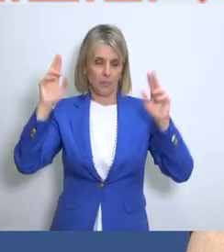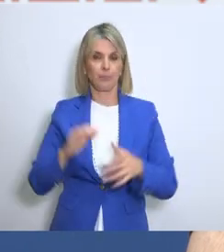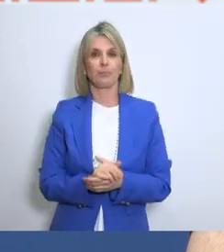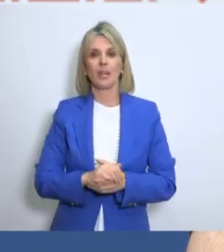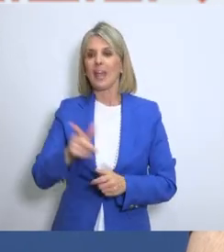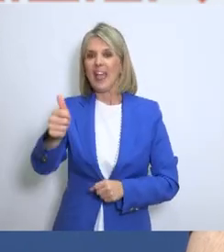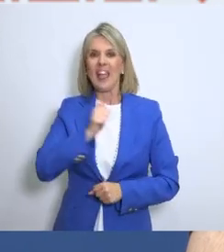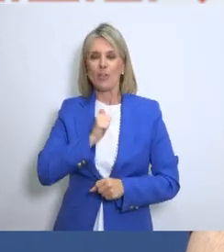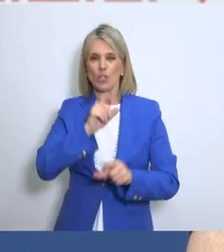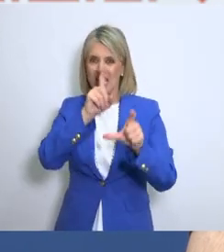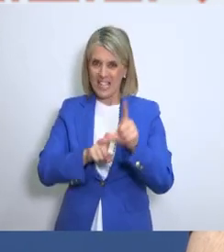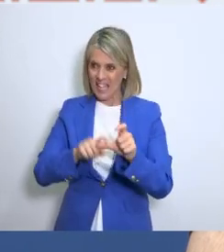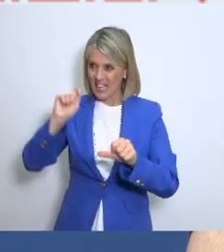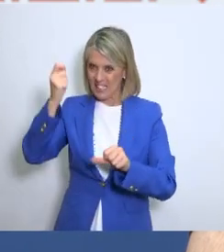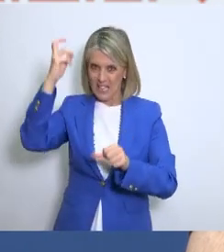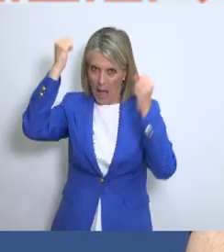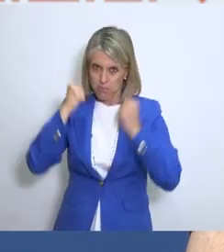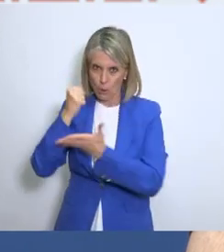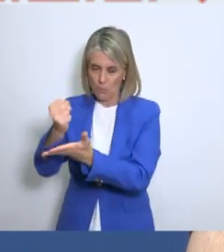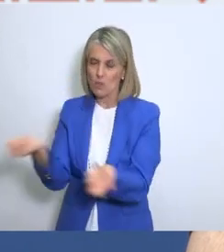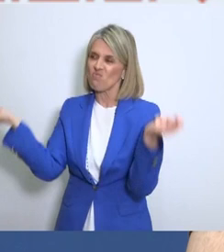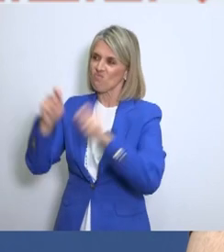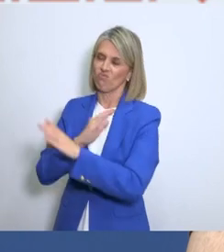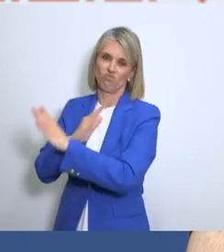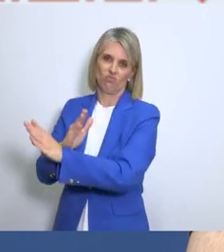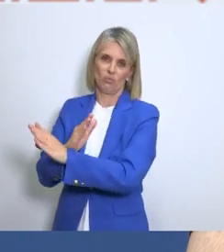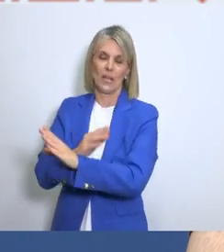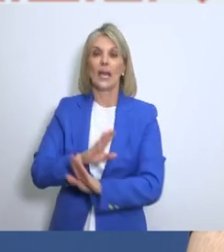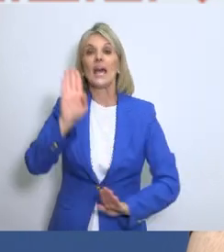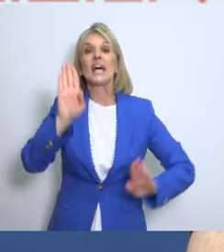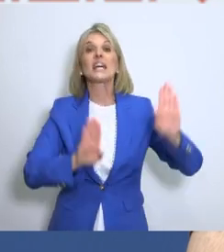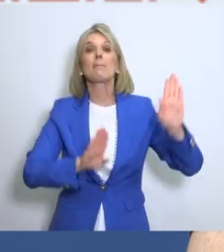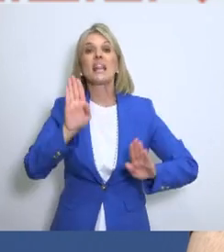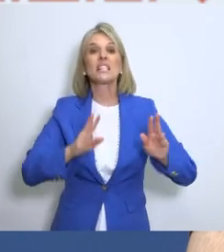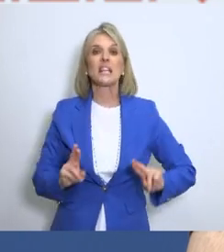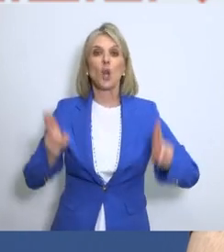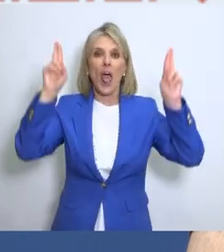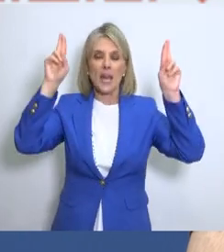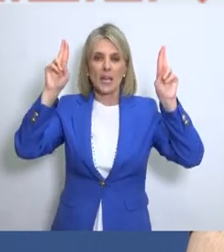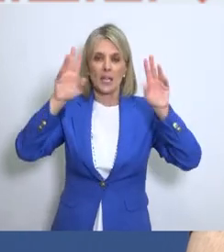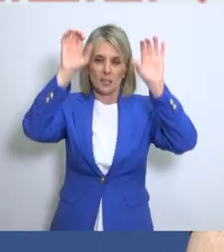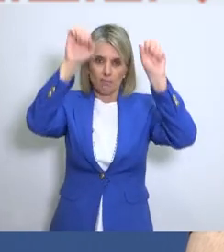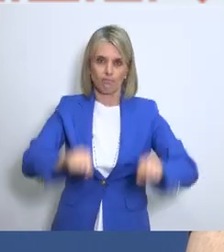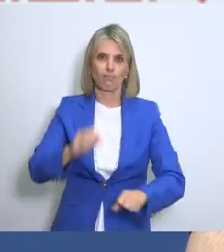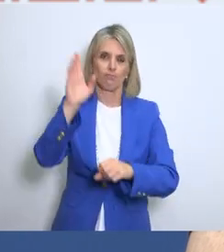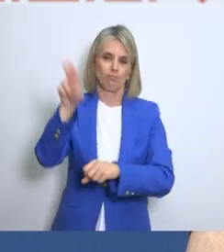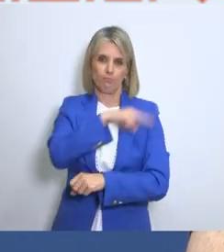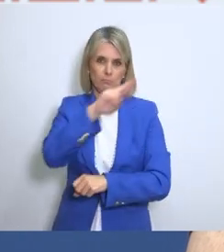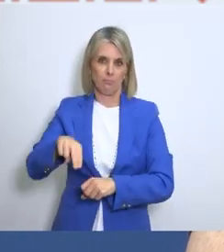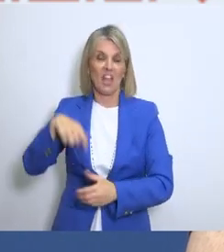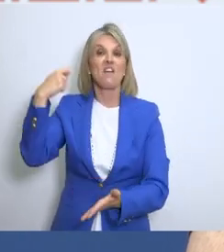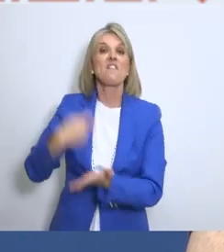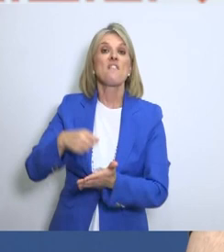ιδιώτες και κάτω από εργατικό έλεγχο. Να καταργήσουμε το χρηματιστήριο της ενέργειας και τον ΦΠΑ. Μπλόκο